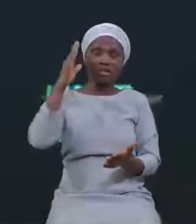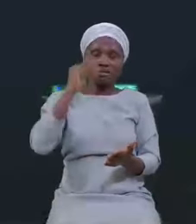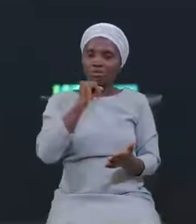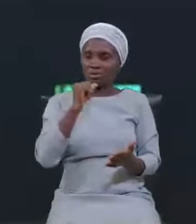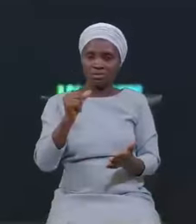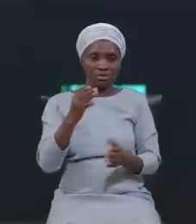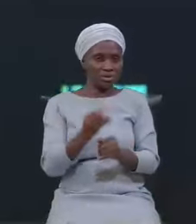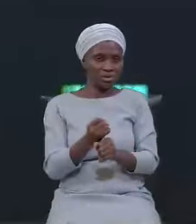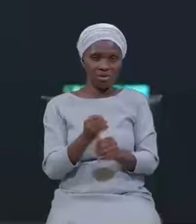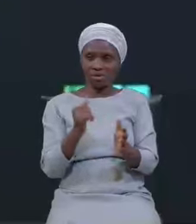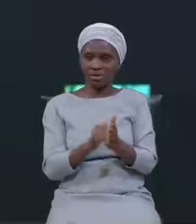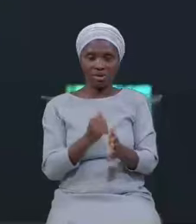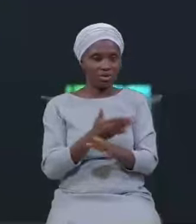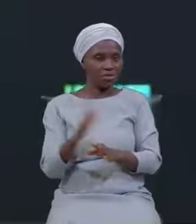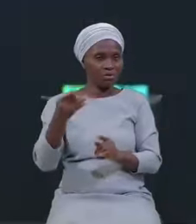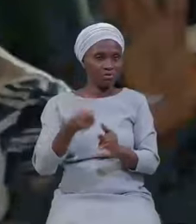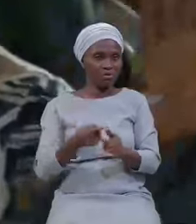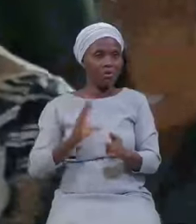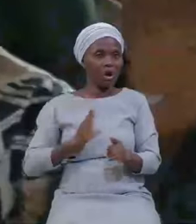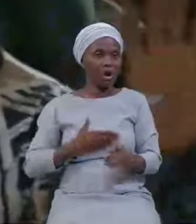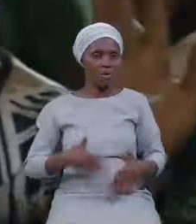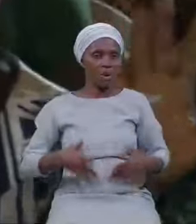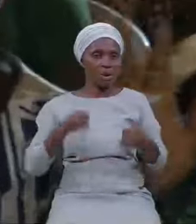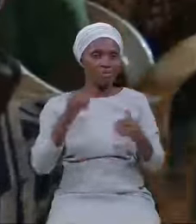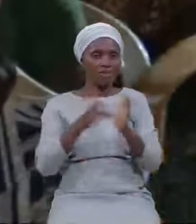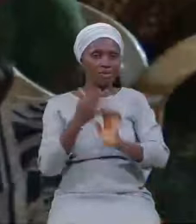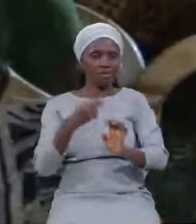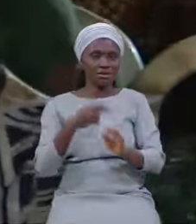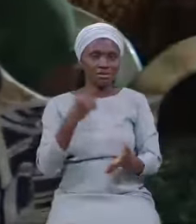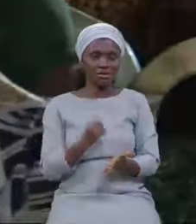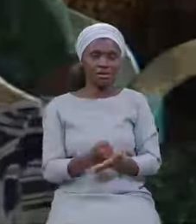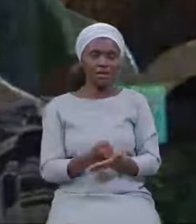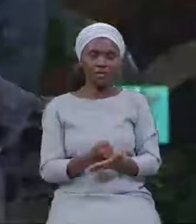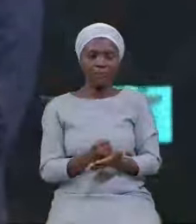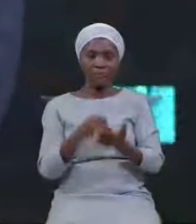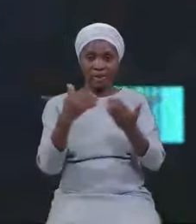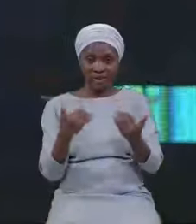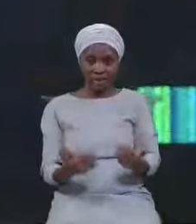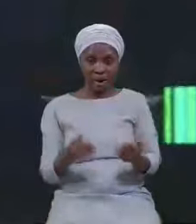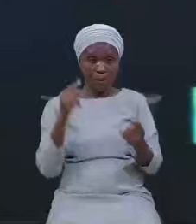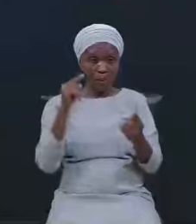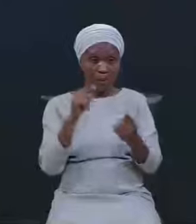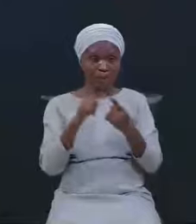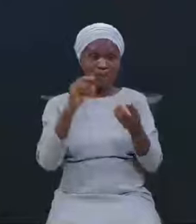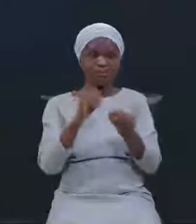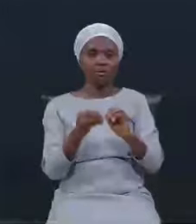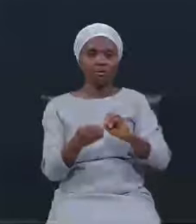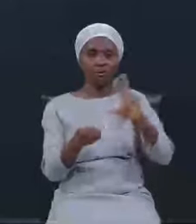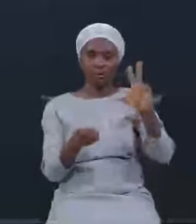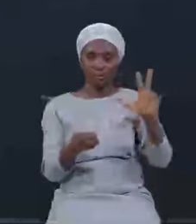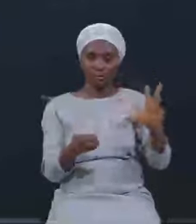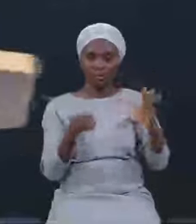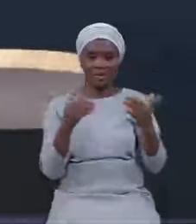refuser cela personne au nom de Jésus. Troisième point maintenant. Troisième point, nous